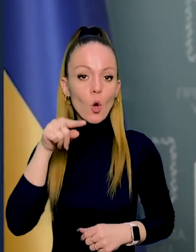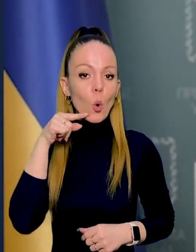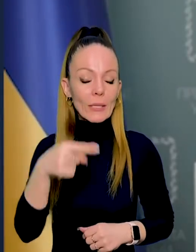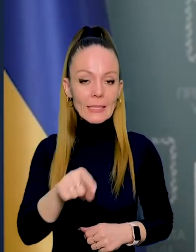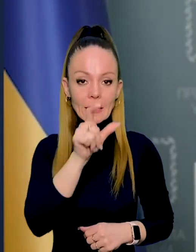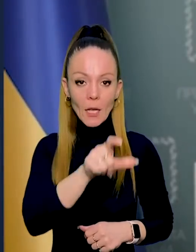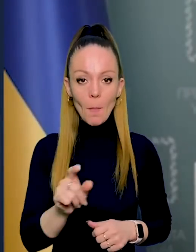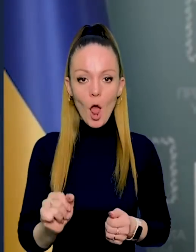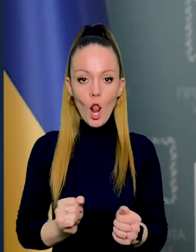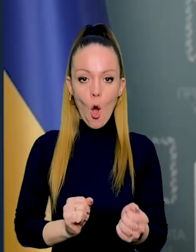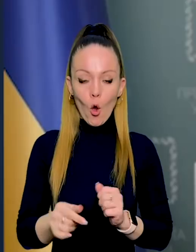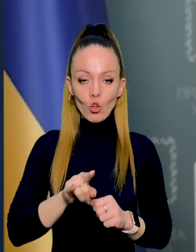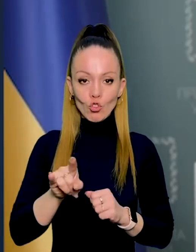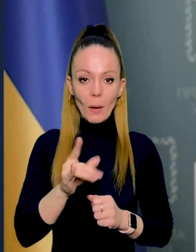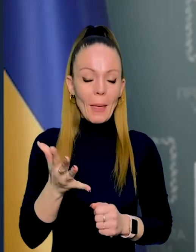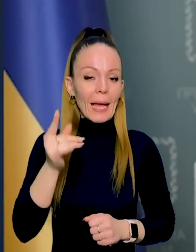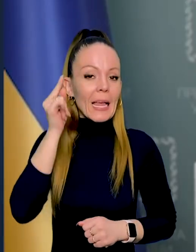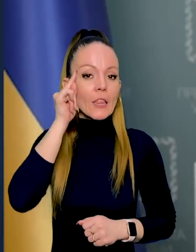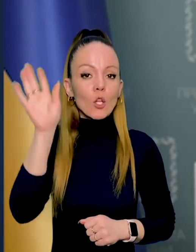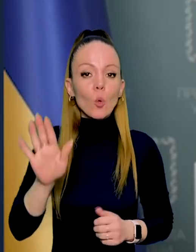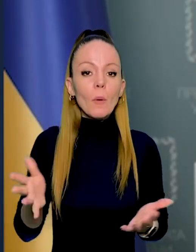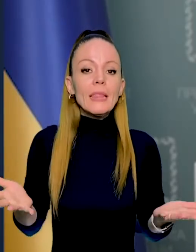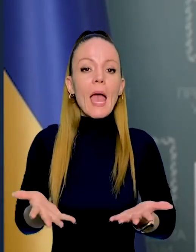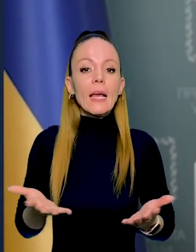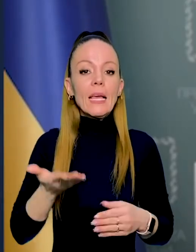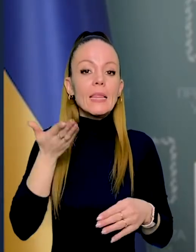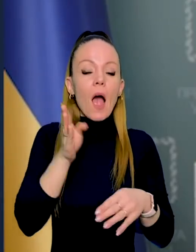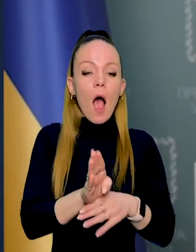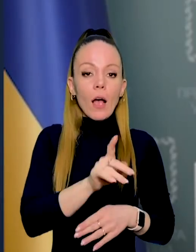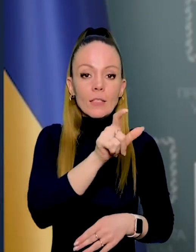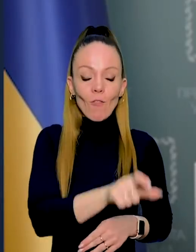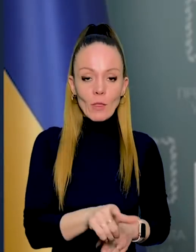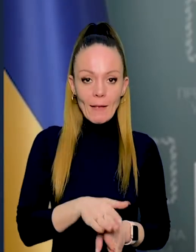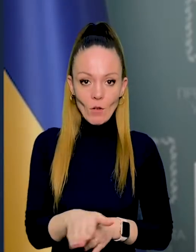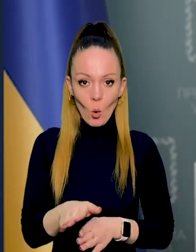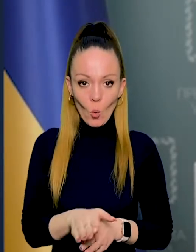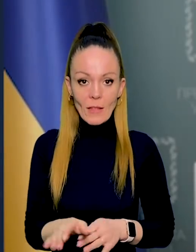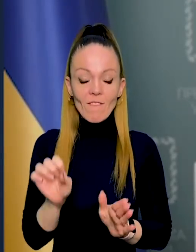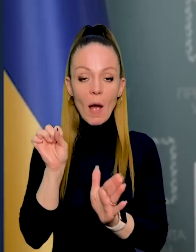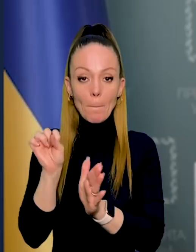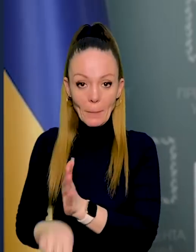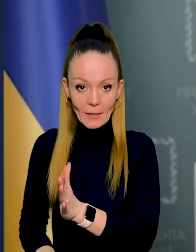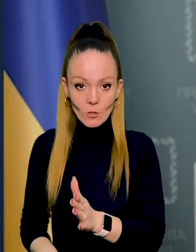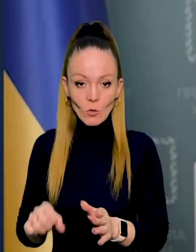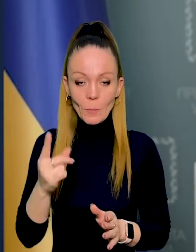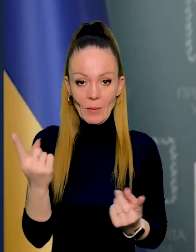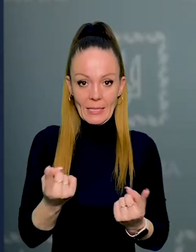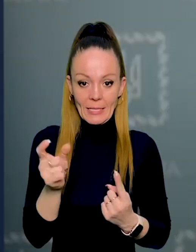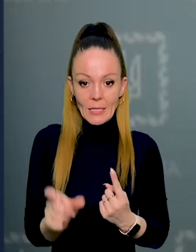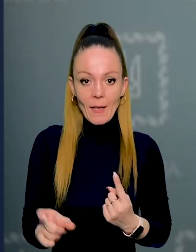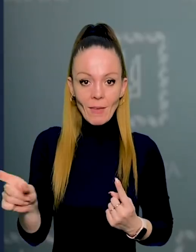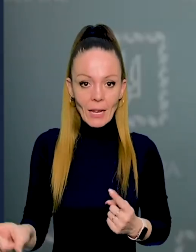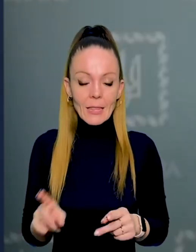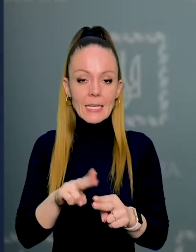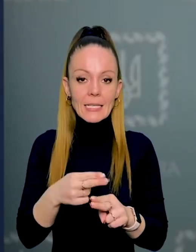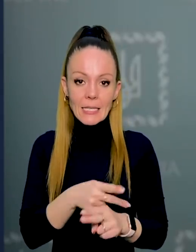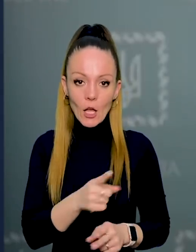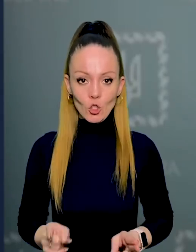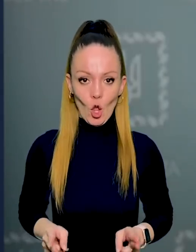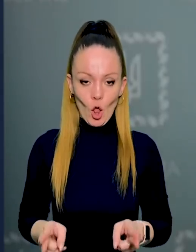повторити усім російським льотчикам, які не думають, який наказ вони виконують.